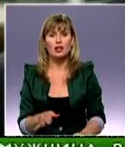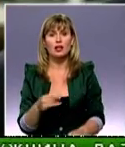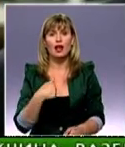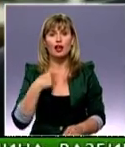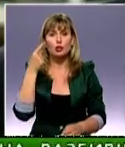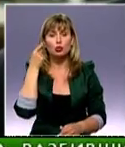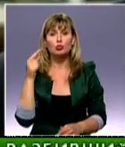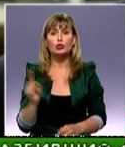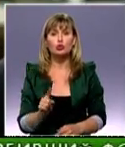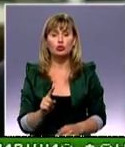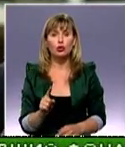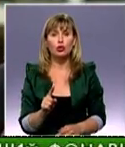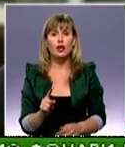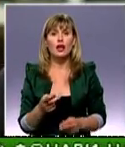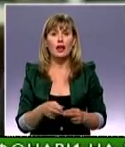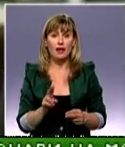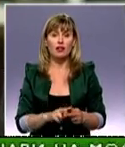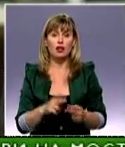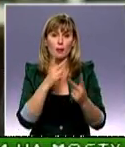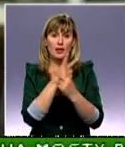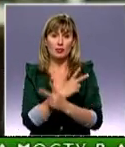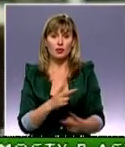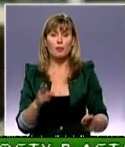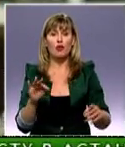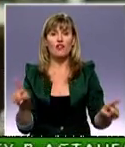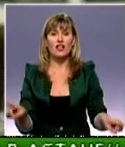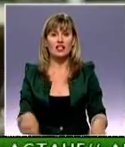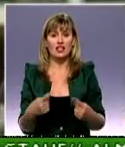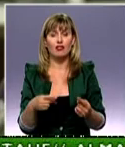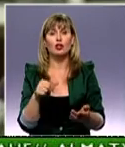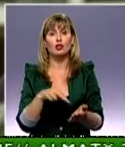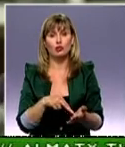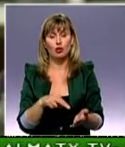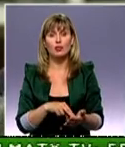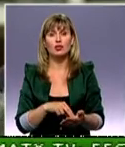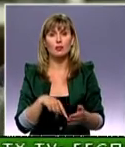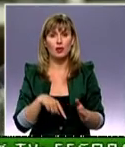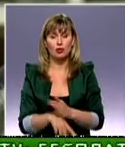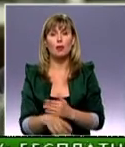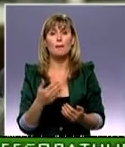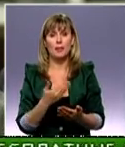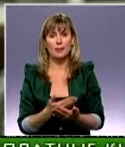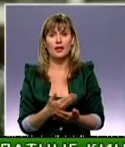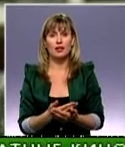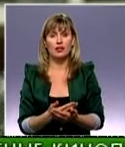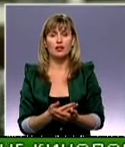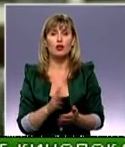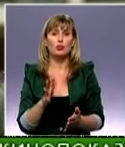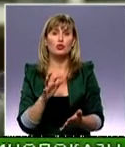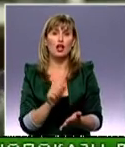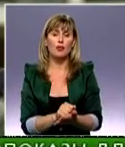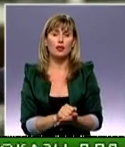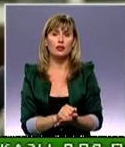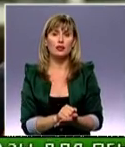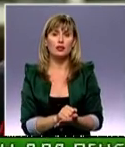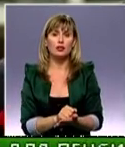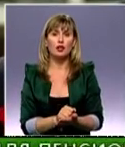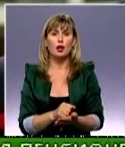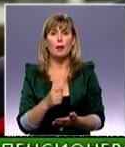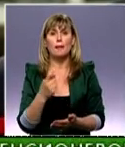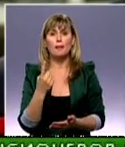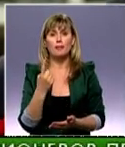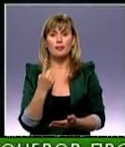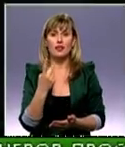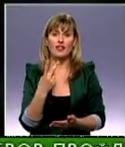думаю, что предварительные оценки по восстановлению этой ветки метро займет